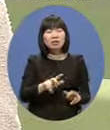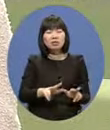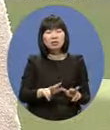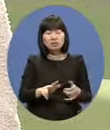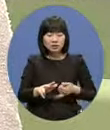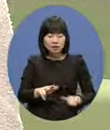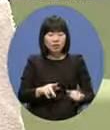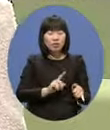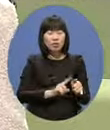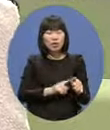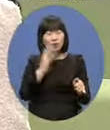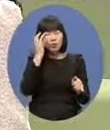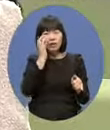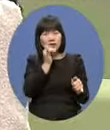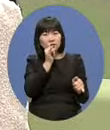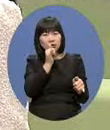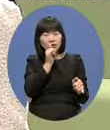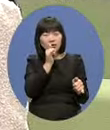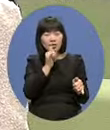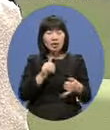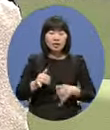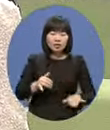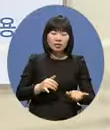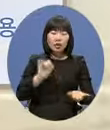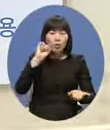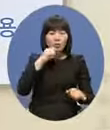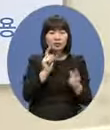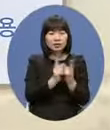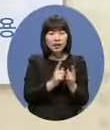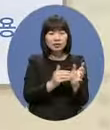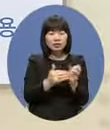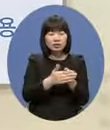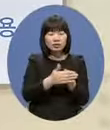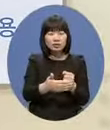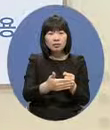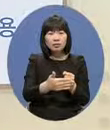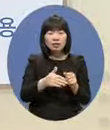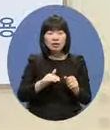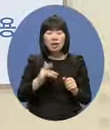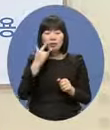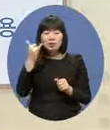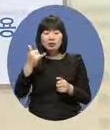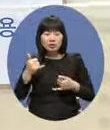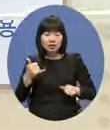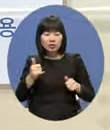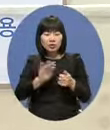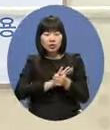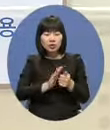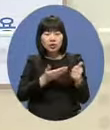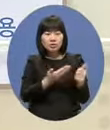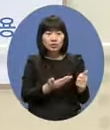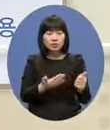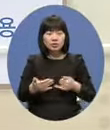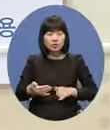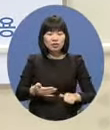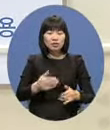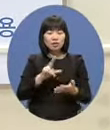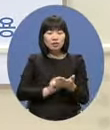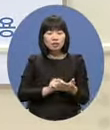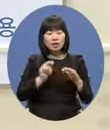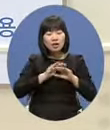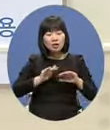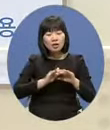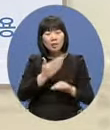경우에는 아이가 어려움을 가졌으니까 부모는 뭐예요 아이를 위로해 주고 아이가 스스로 문제를